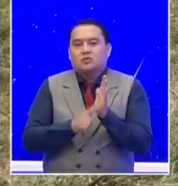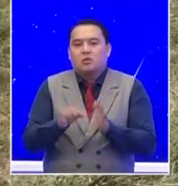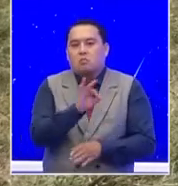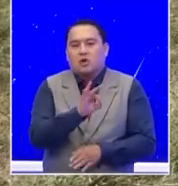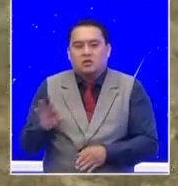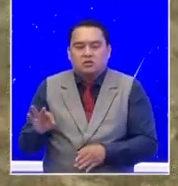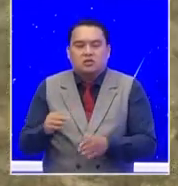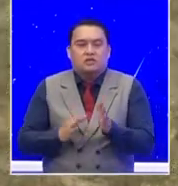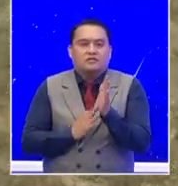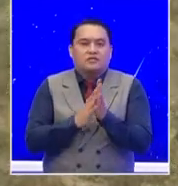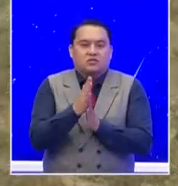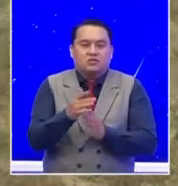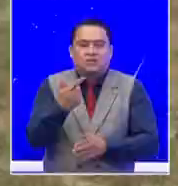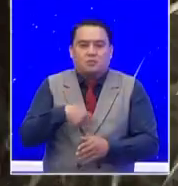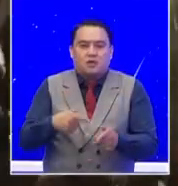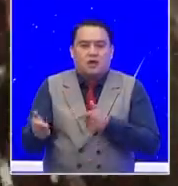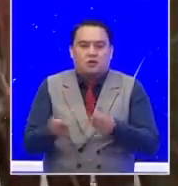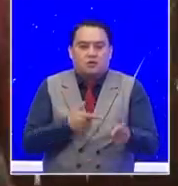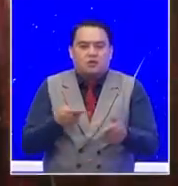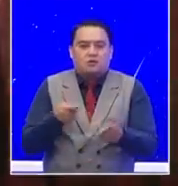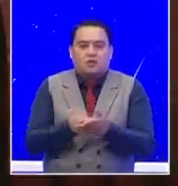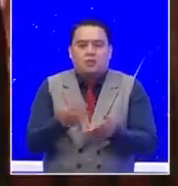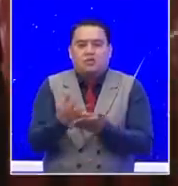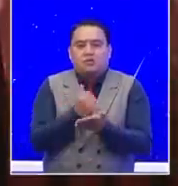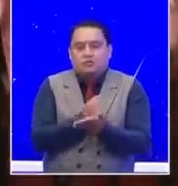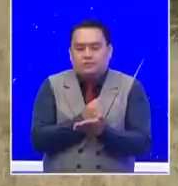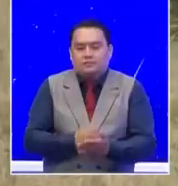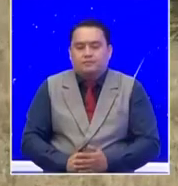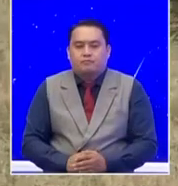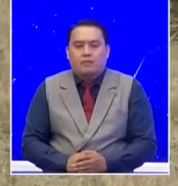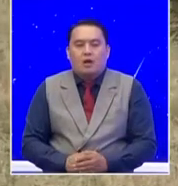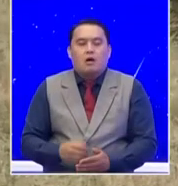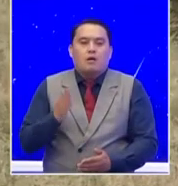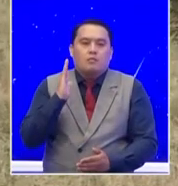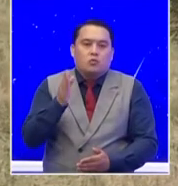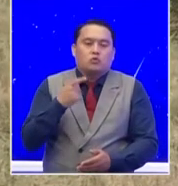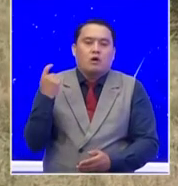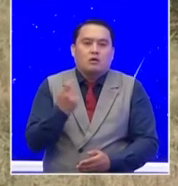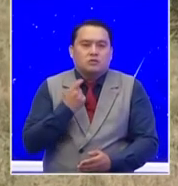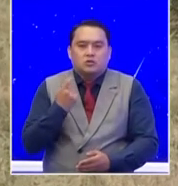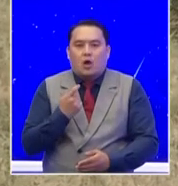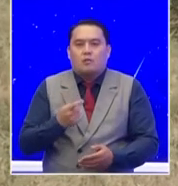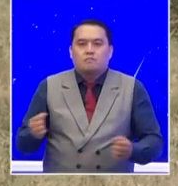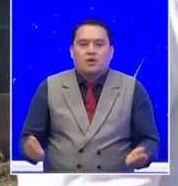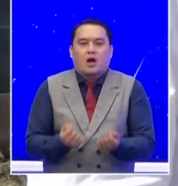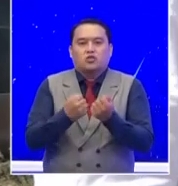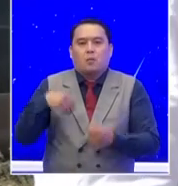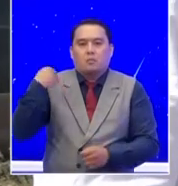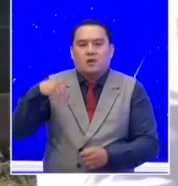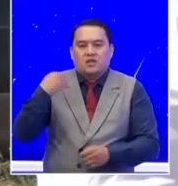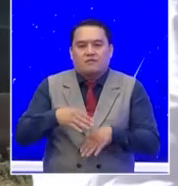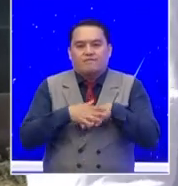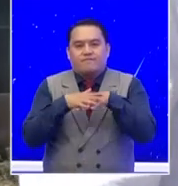скошенной травы будет финальной в плюсе в нынешнем году рассчитывает оказаться и мелкие хозяйства благодаря поддержке президента и